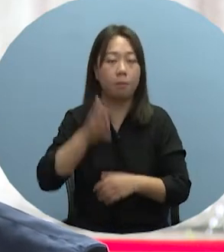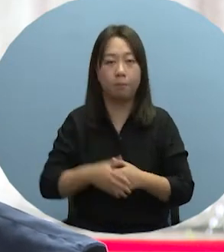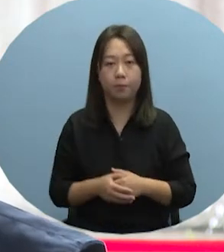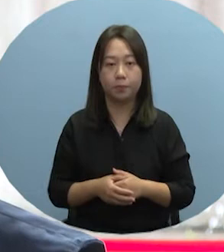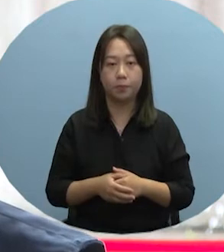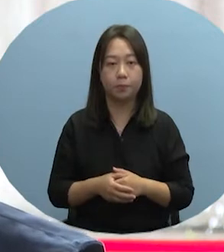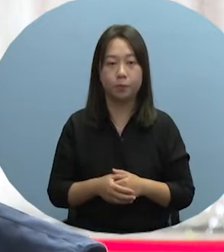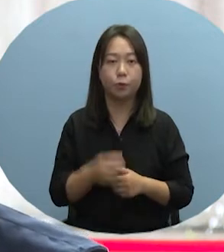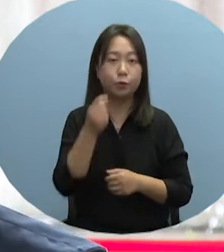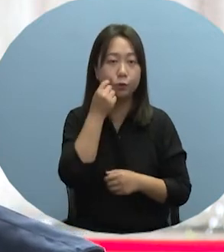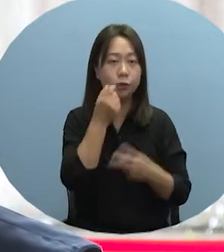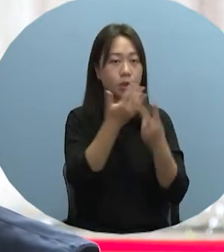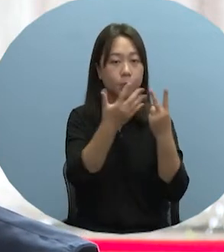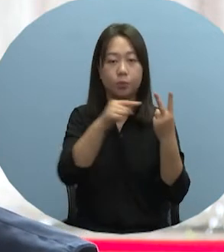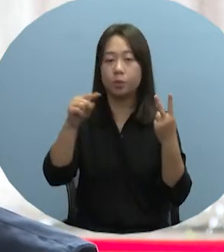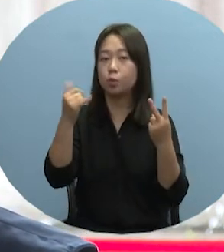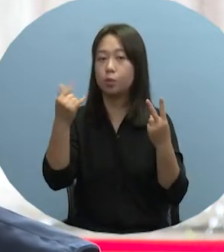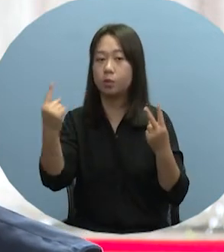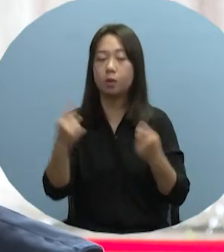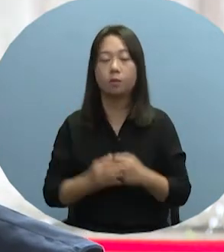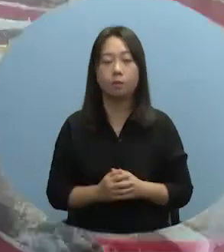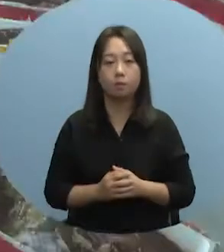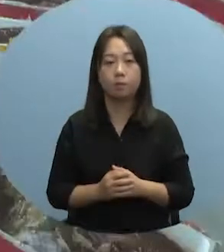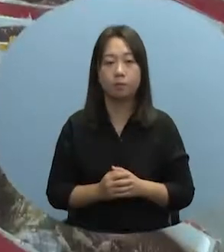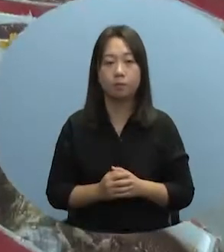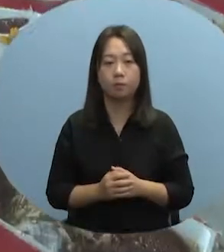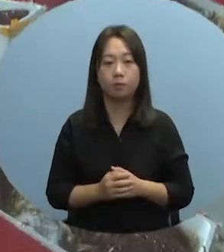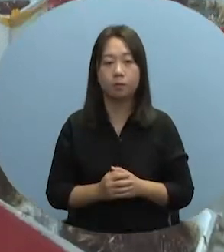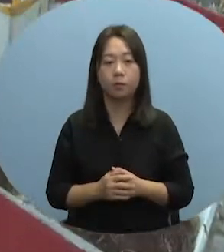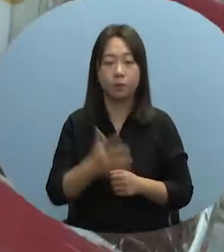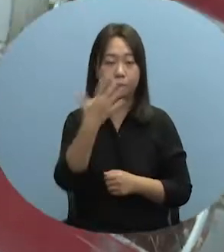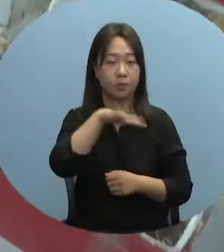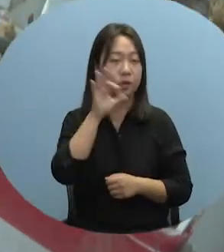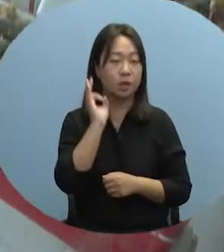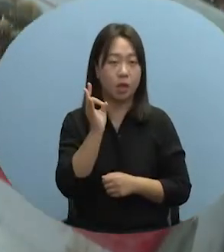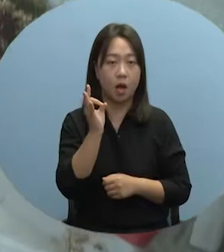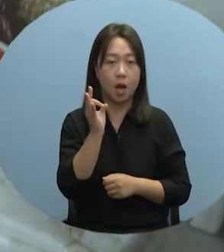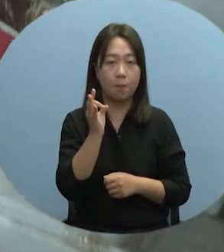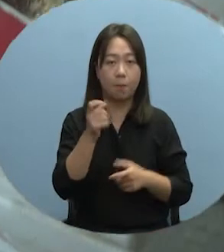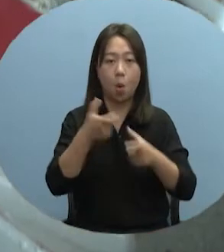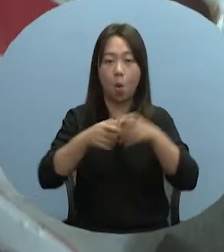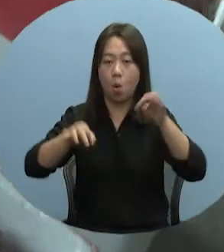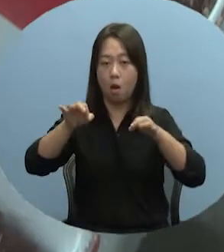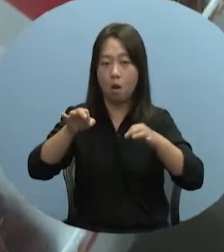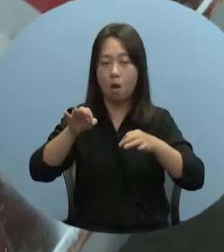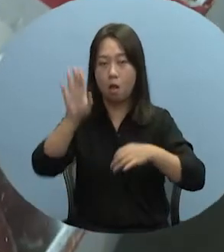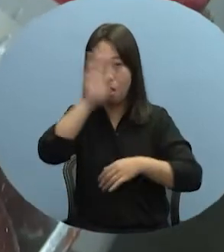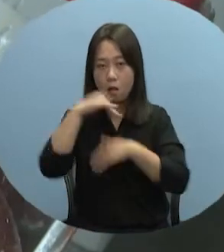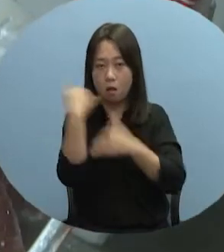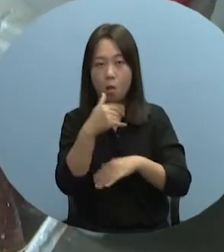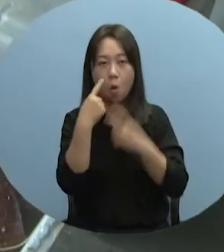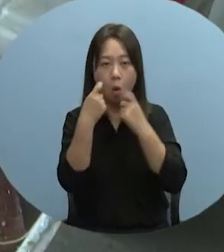男士，年龄是25至61岁，检获了5300公斤的怀疑走私